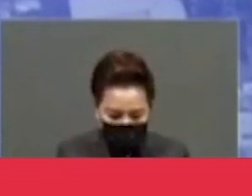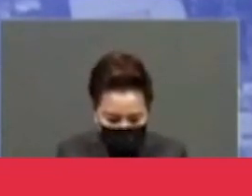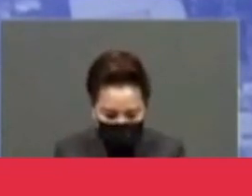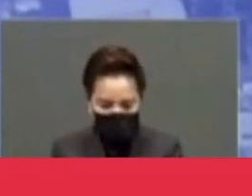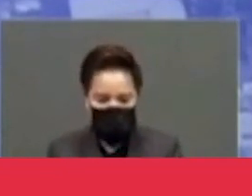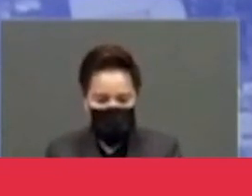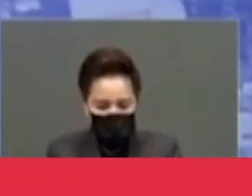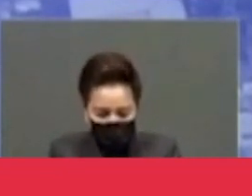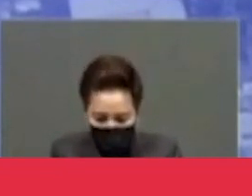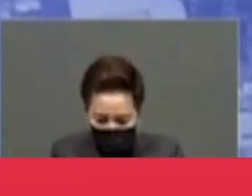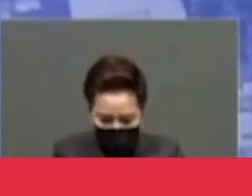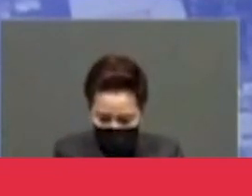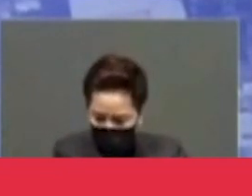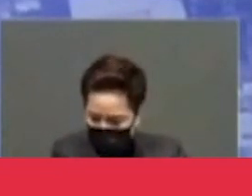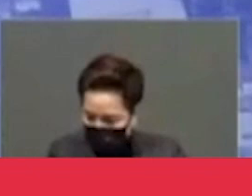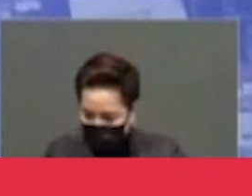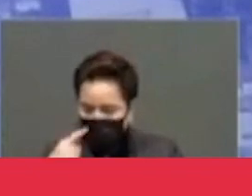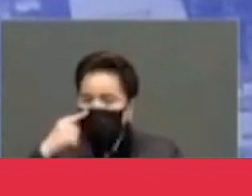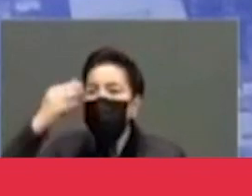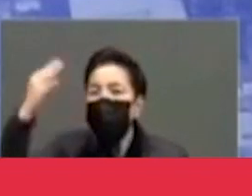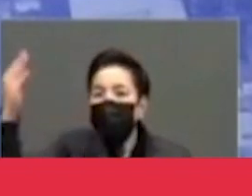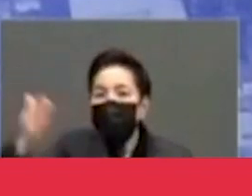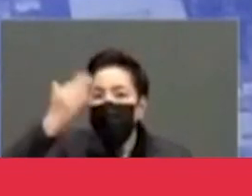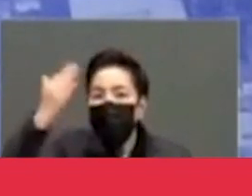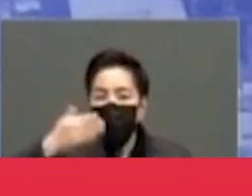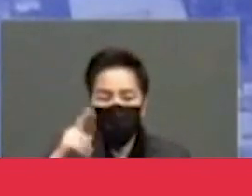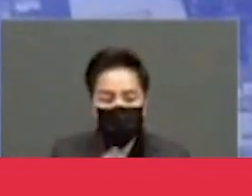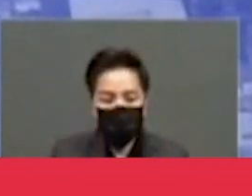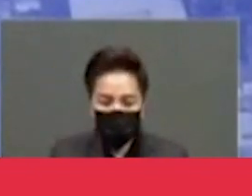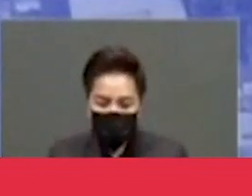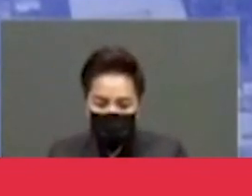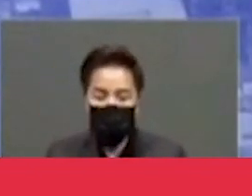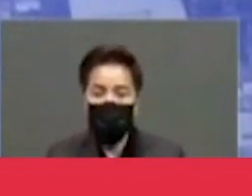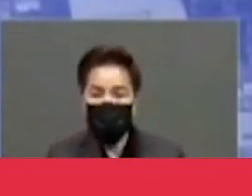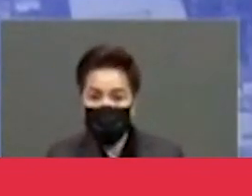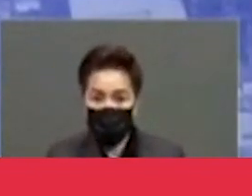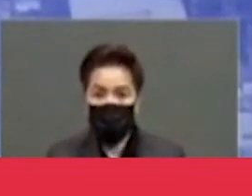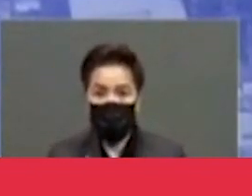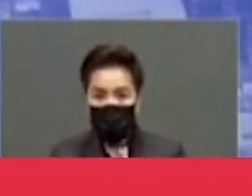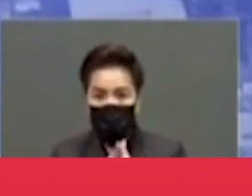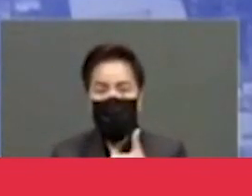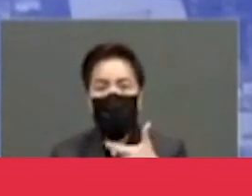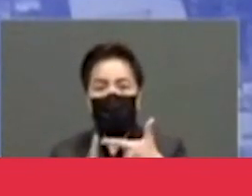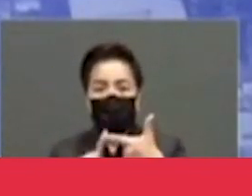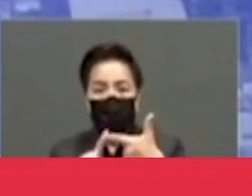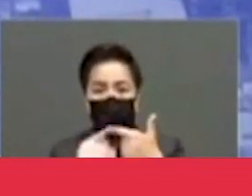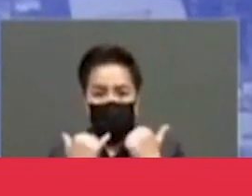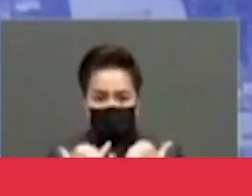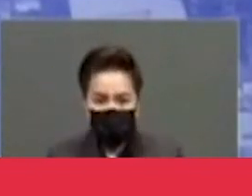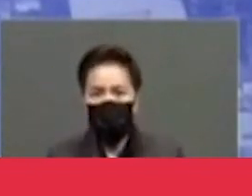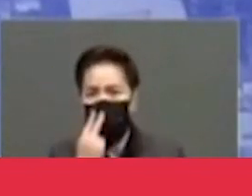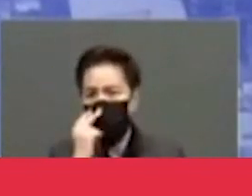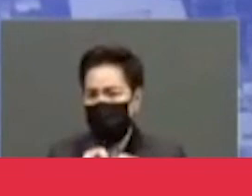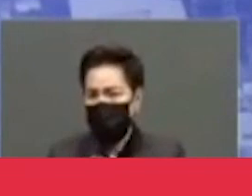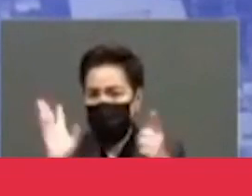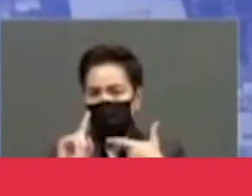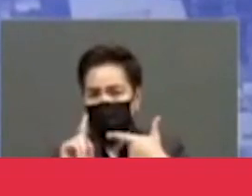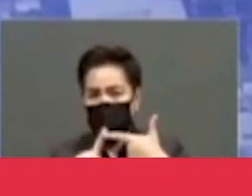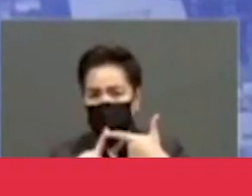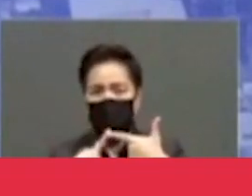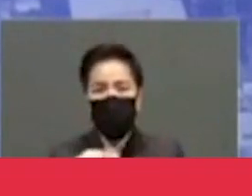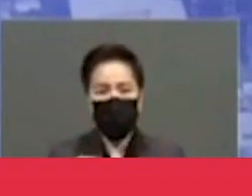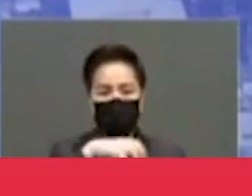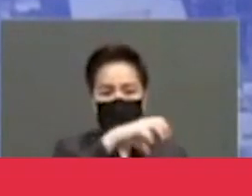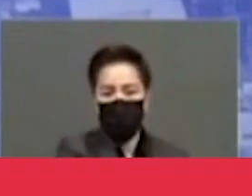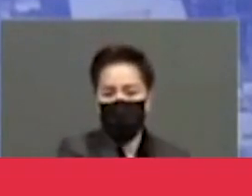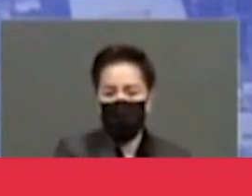วัคซีนของประชากรในพื้นที่นั้นๆดูอัตราการเสียชีวิตและการป่วยหนักเพื่อดูว่าระบบสาธารณสุขนั้นสามารถรองรับได้หรือ